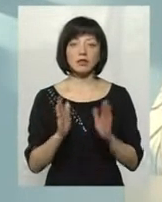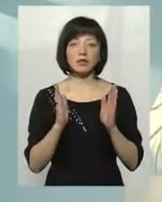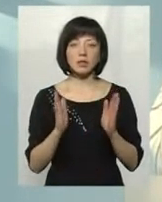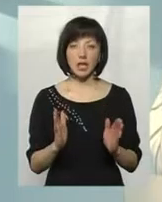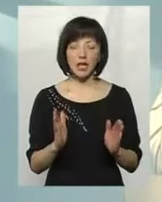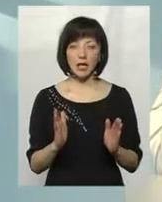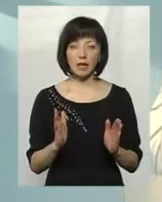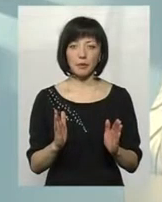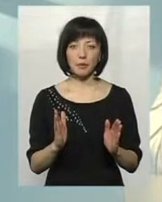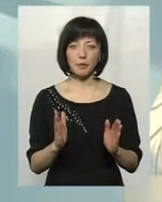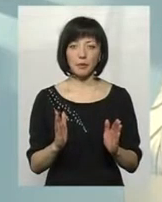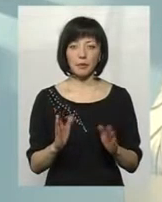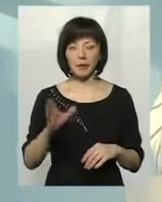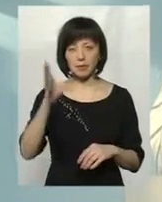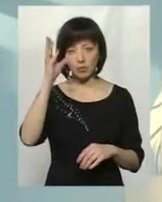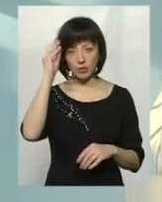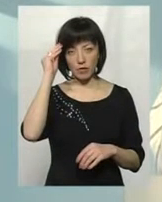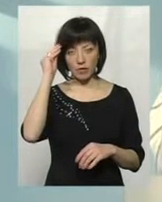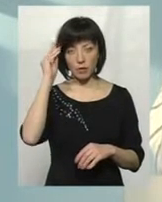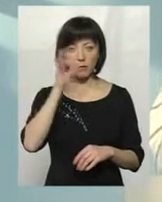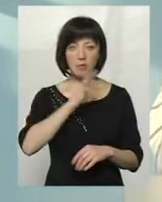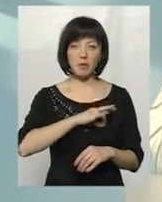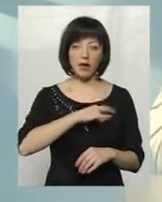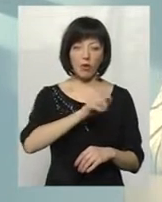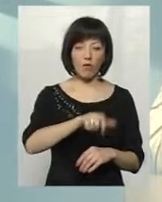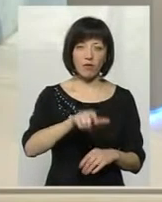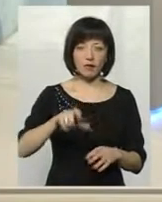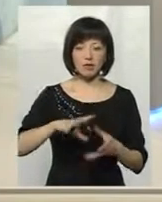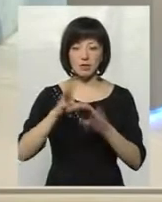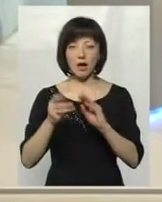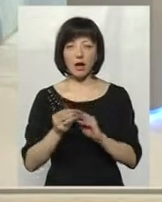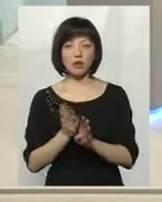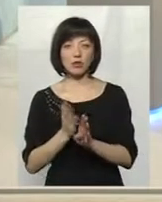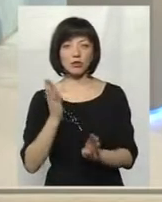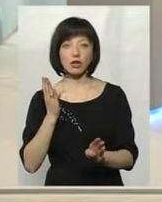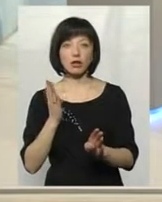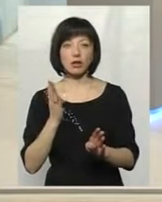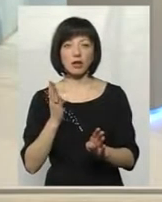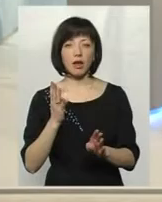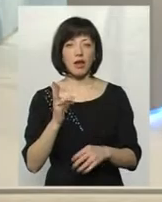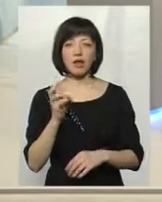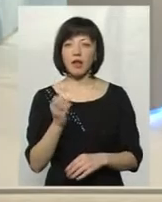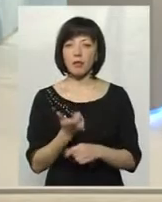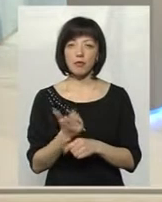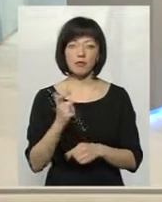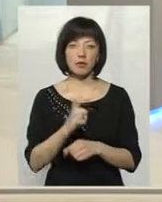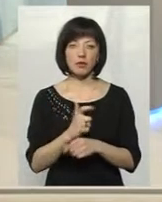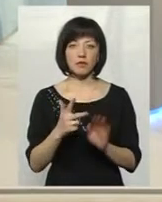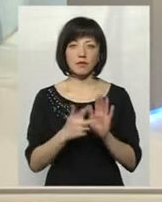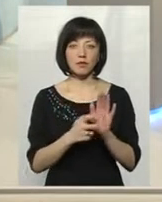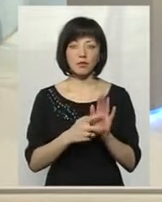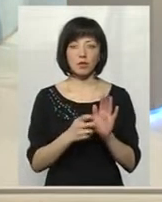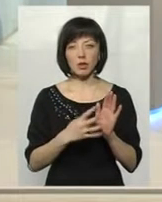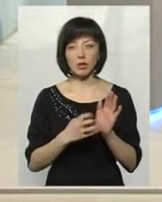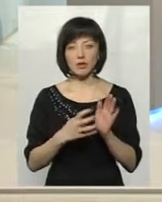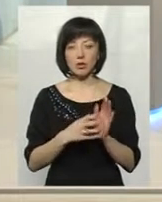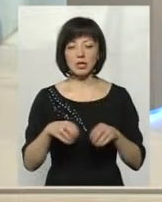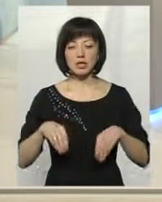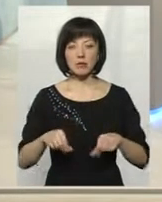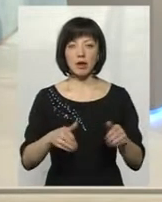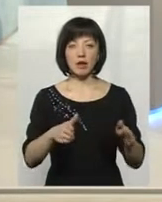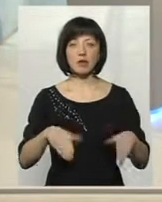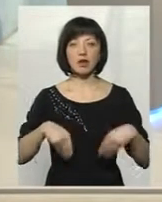всього-навсього з урахуванням і пільговиків, і загальної черги, не більше 800-900 земельних